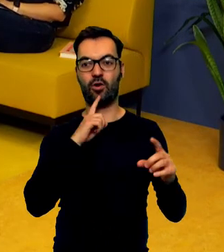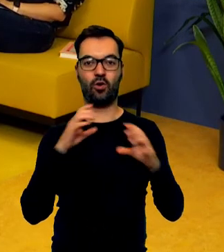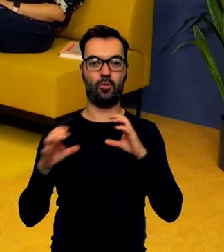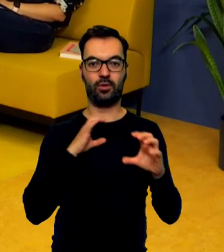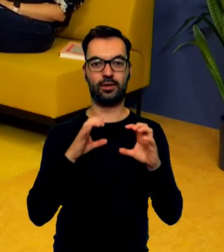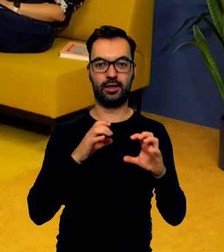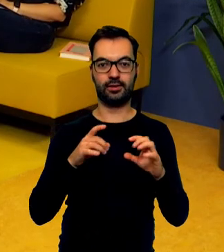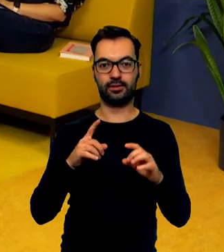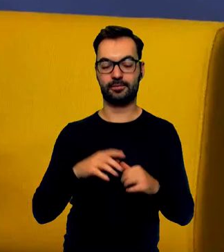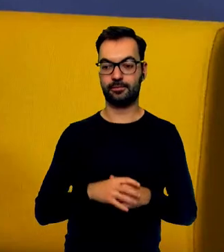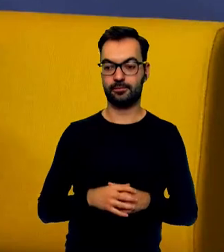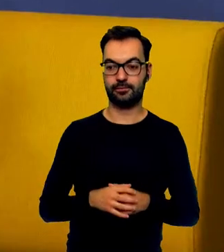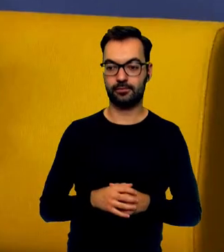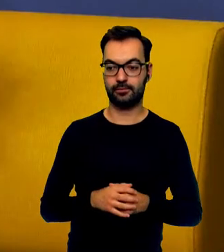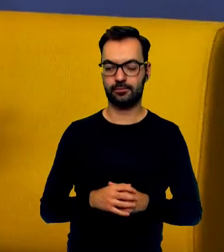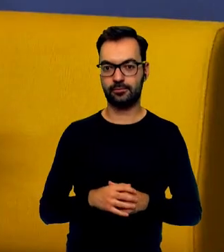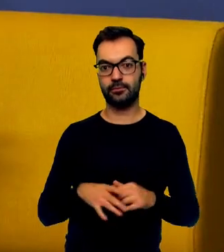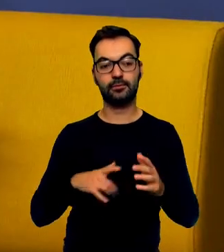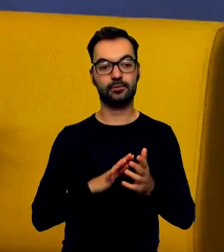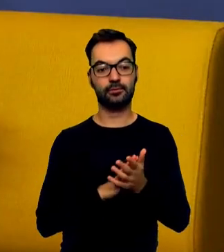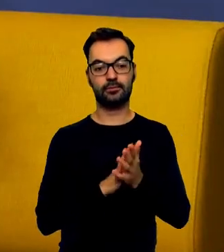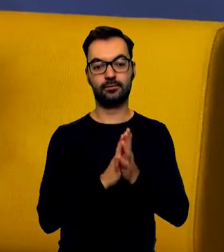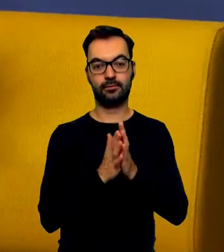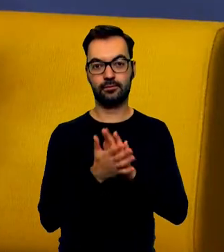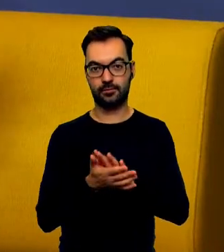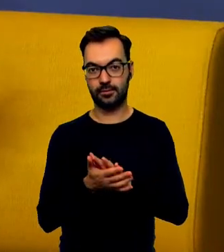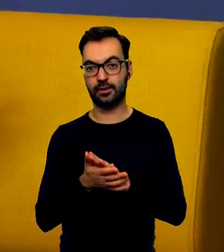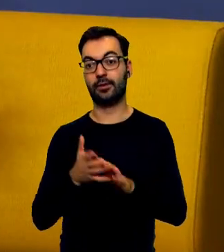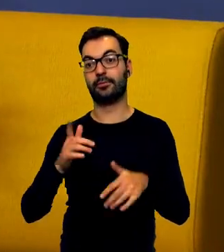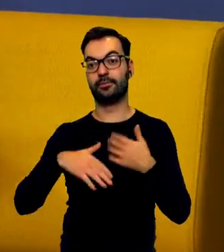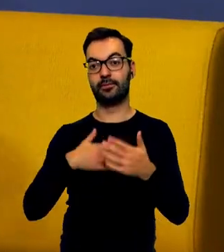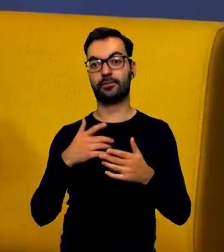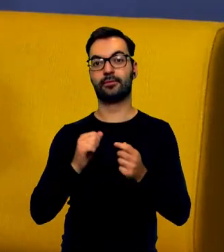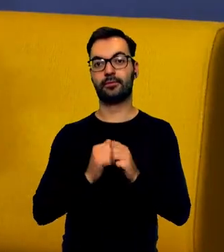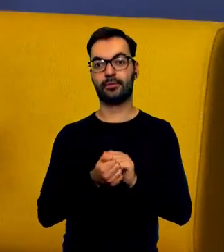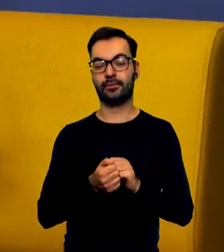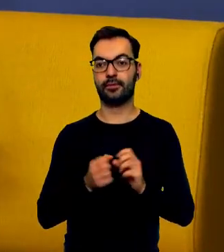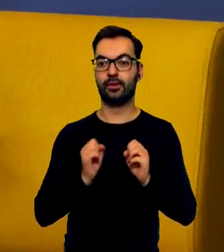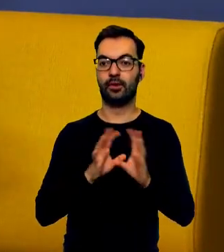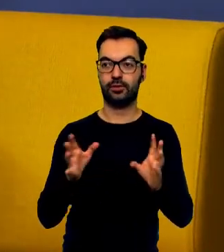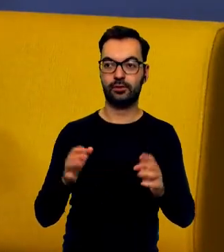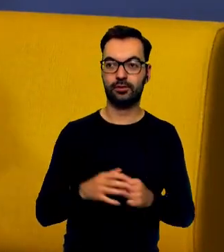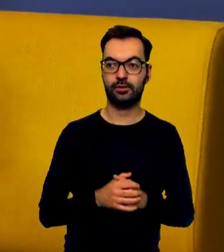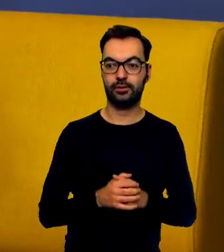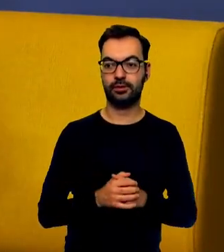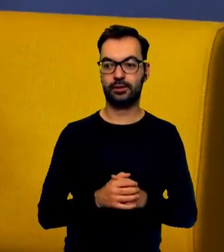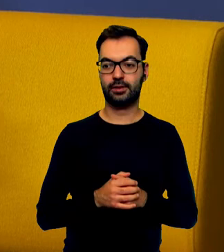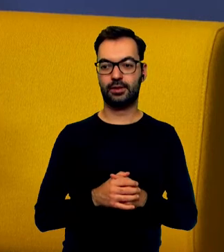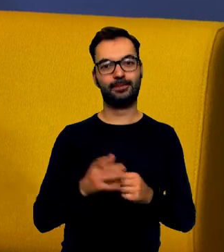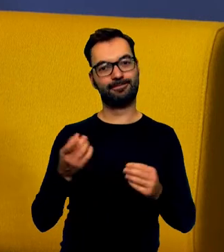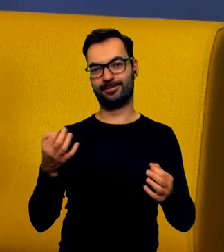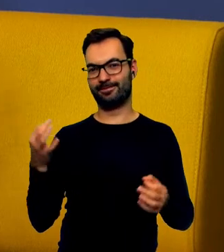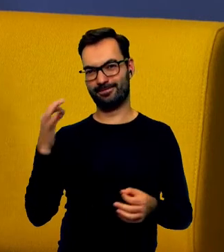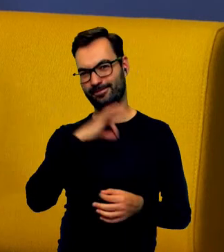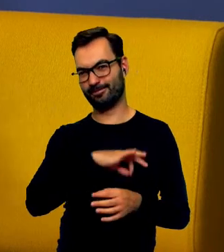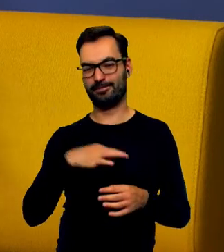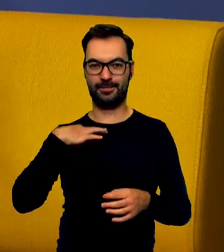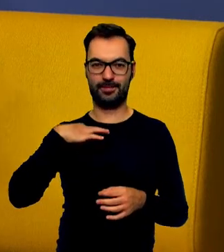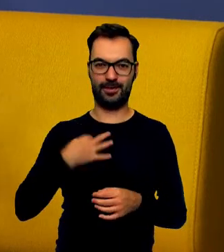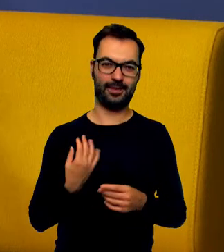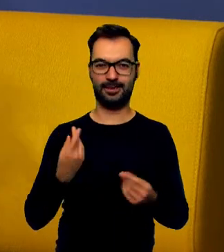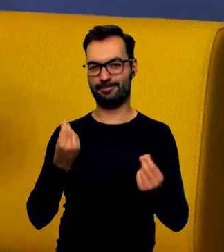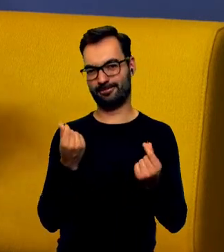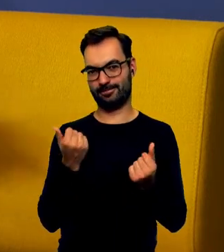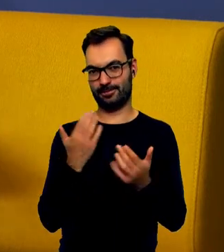komunikacji pomiędzy ludźmi, staje się, niedługo później ona się staje oczywiście skrajnie skomercjalizowana, już się staje